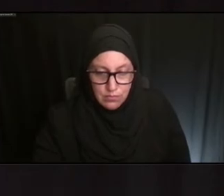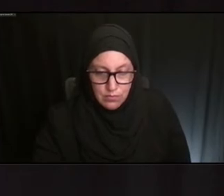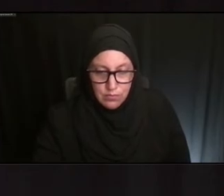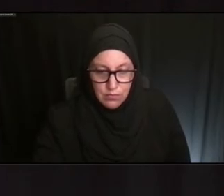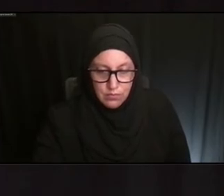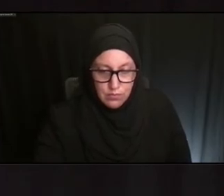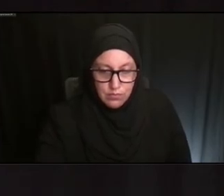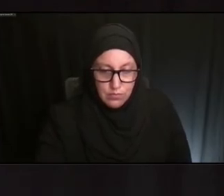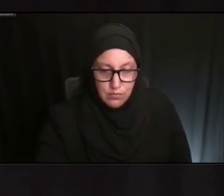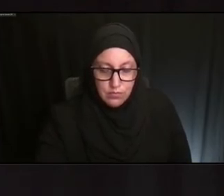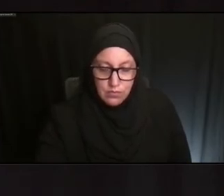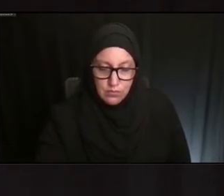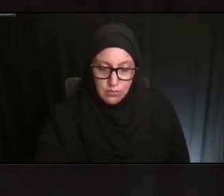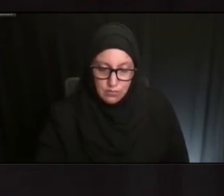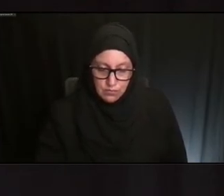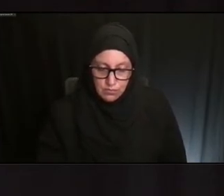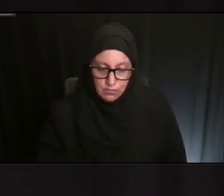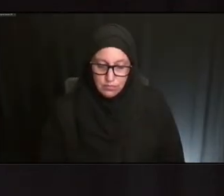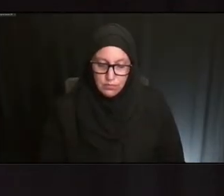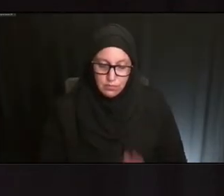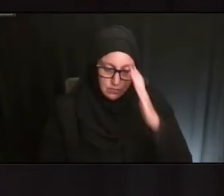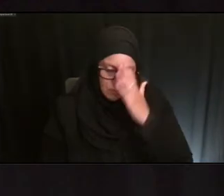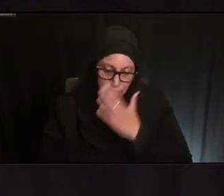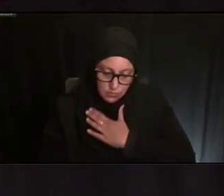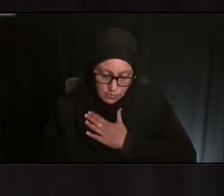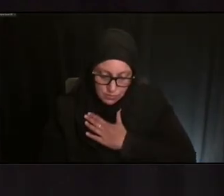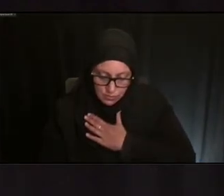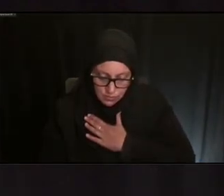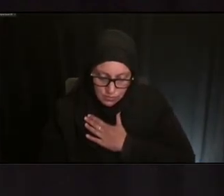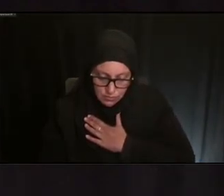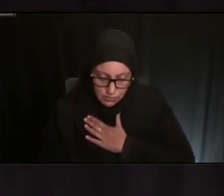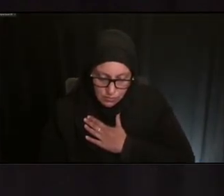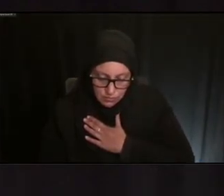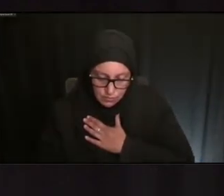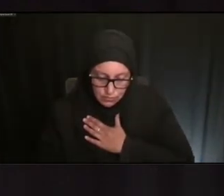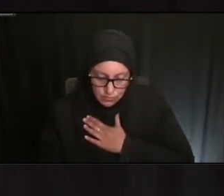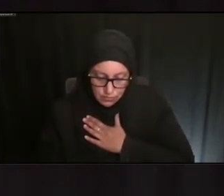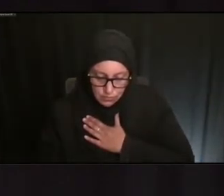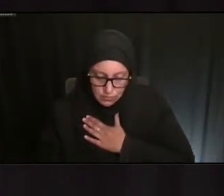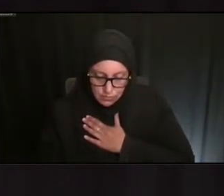عليكم آل رسول الله.